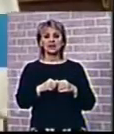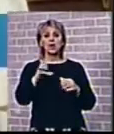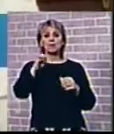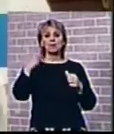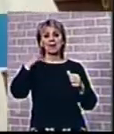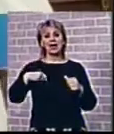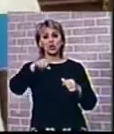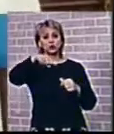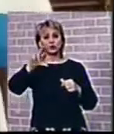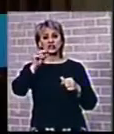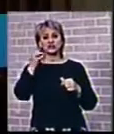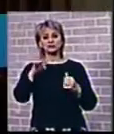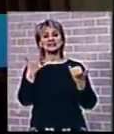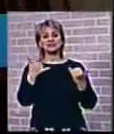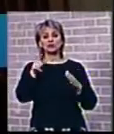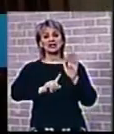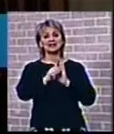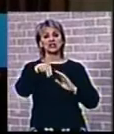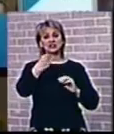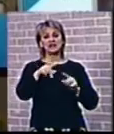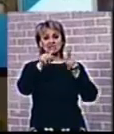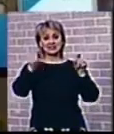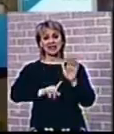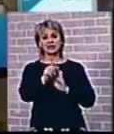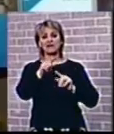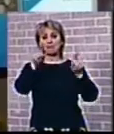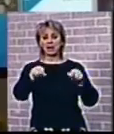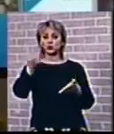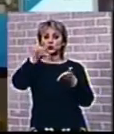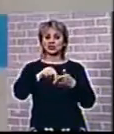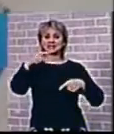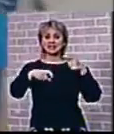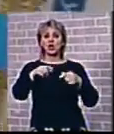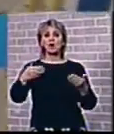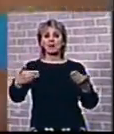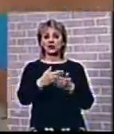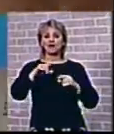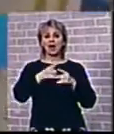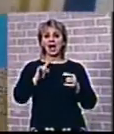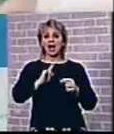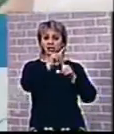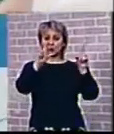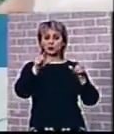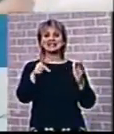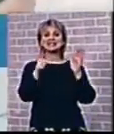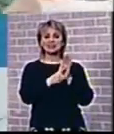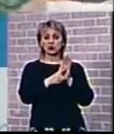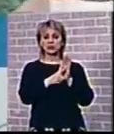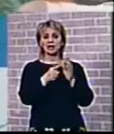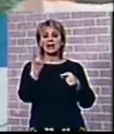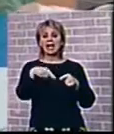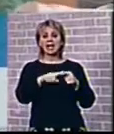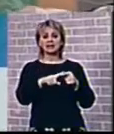Майка, номер и чип. Сегодня начали выдавать стартовые пакеты участников забега по новому аэропорту. Семерка –